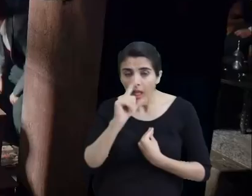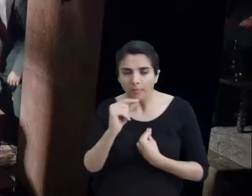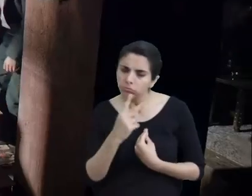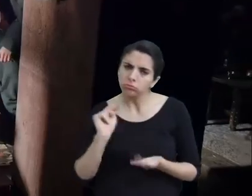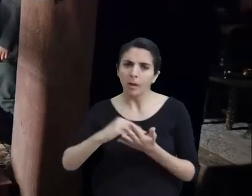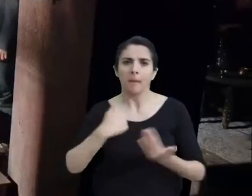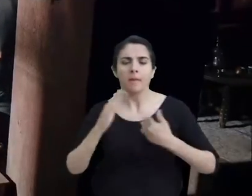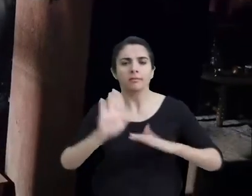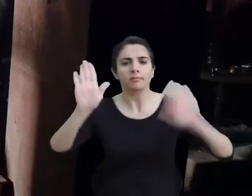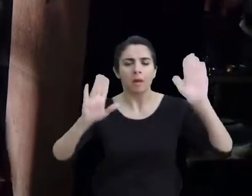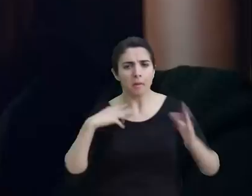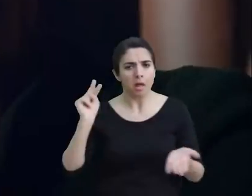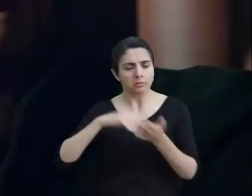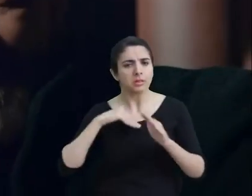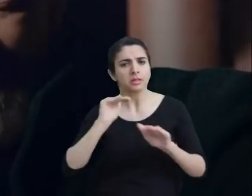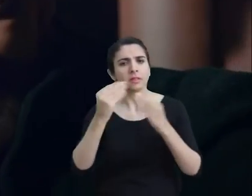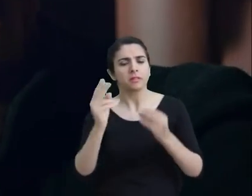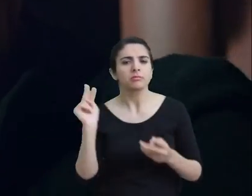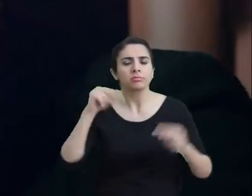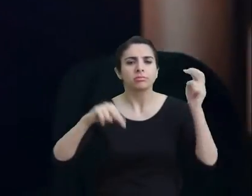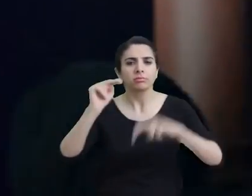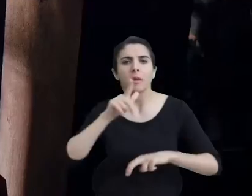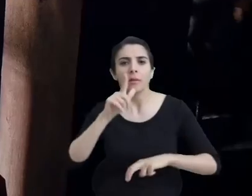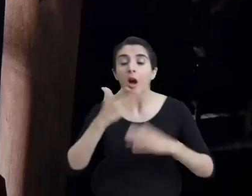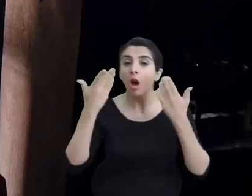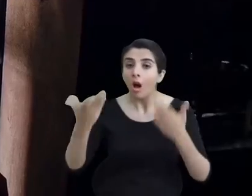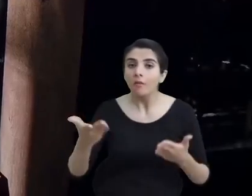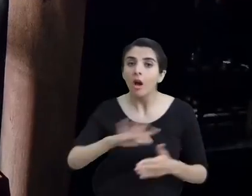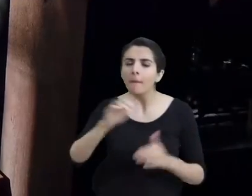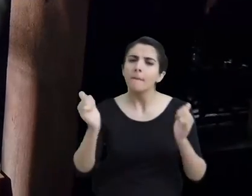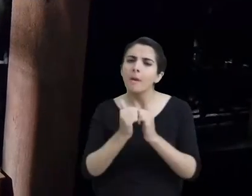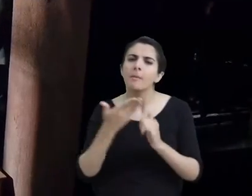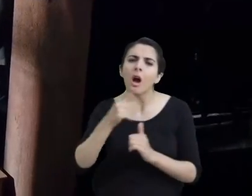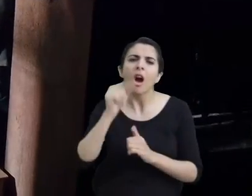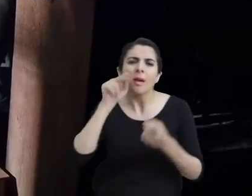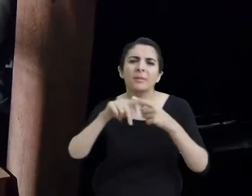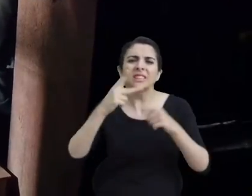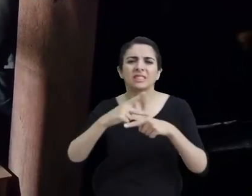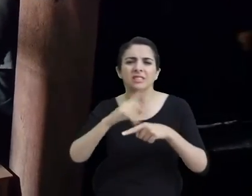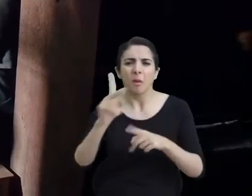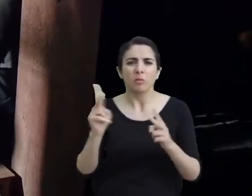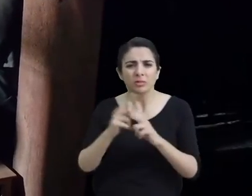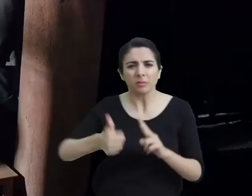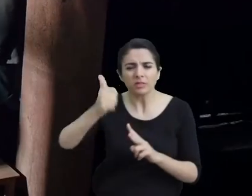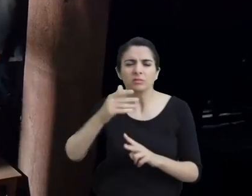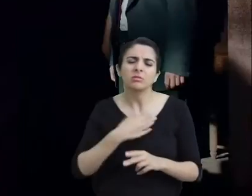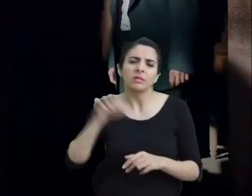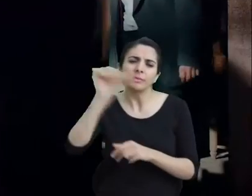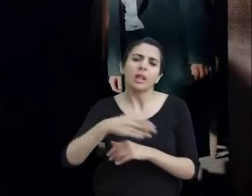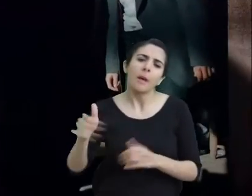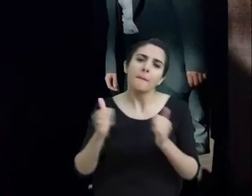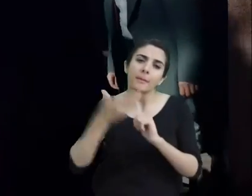Ben. Ses edenler ayağa kalkıyorlar. Sansar arkada sırıtıyor. Evet, daire nazırını indirmek için yürüyelim